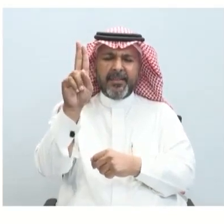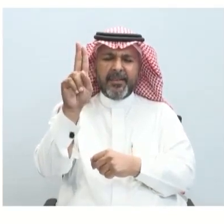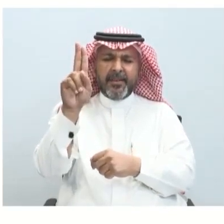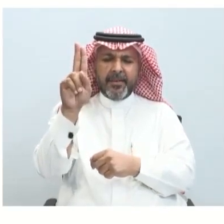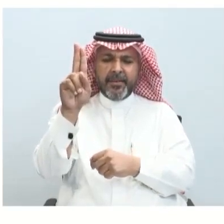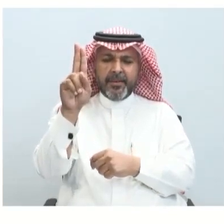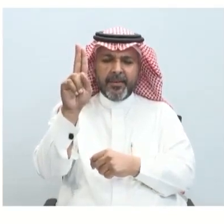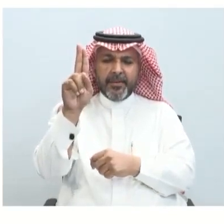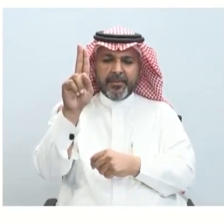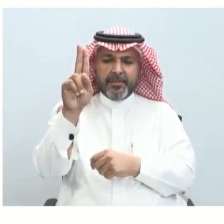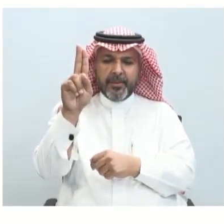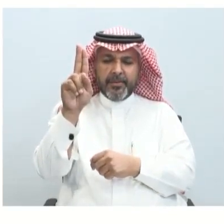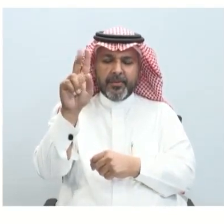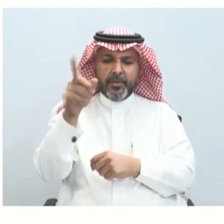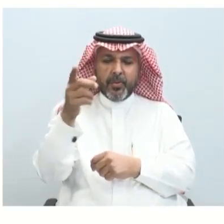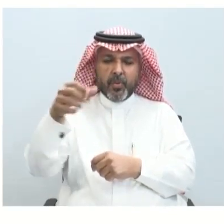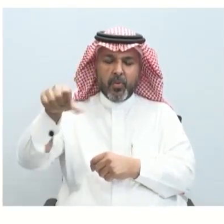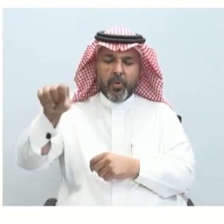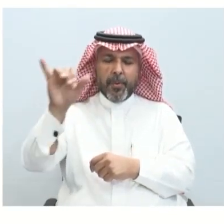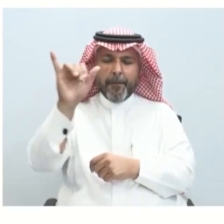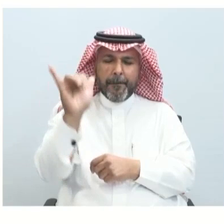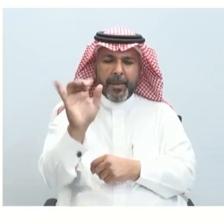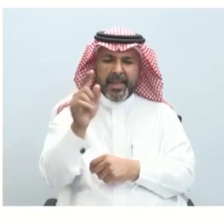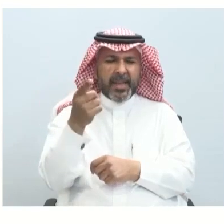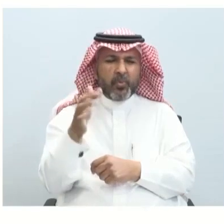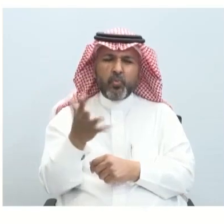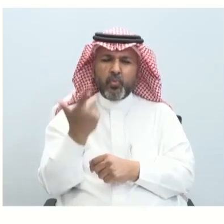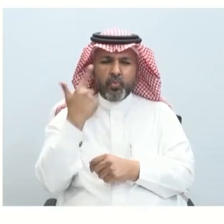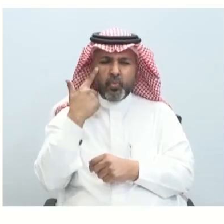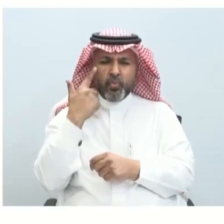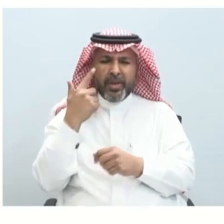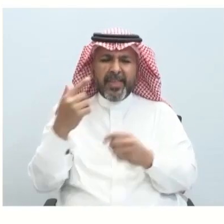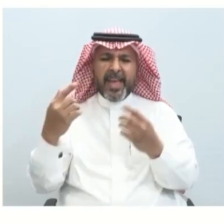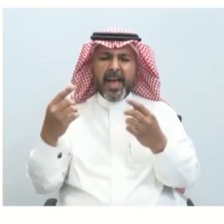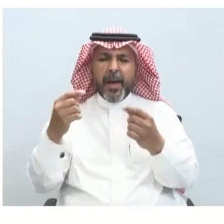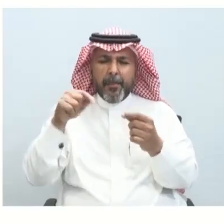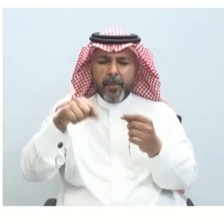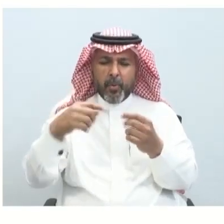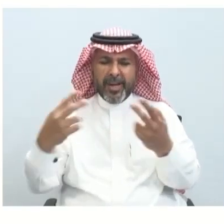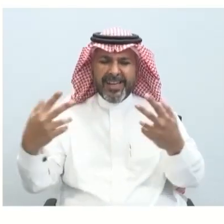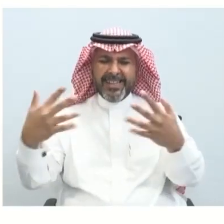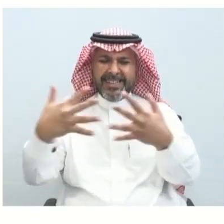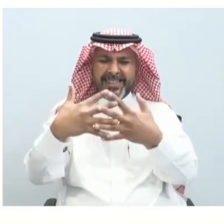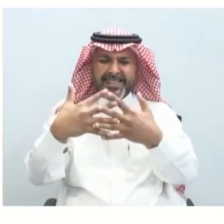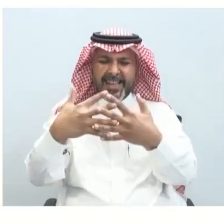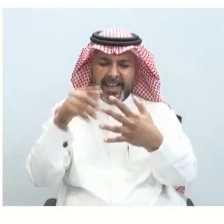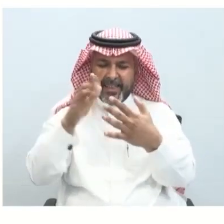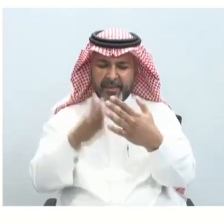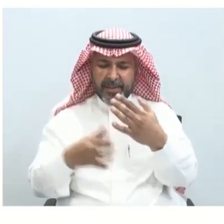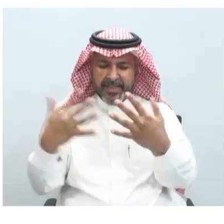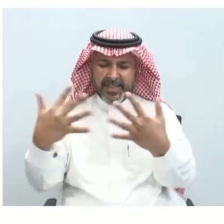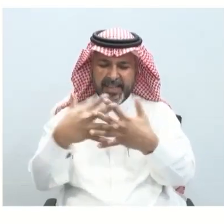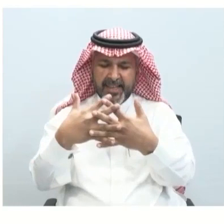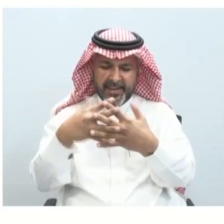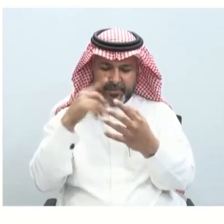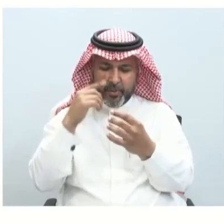تحوي الخلايا سنترمي السنترومير هو موقع اتصال الكروماتيدات الشقيقه وقد تسحب الكروماتيدات في عدم